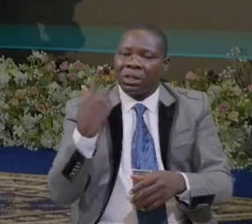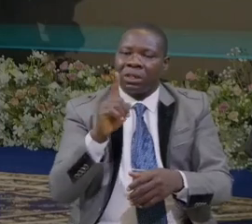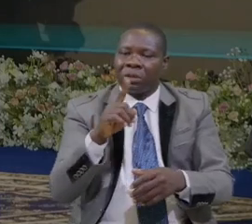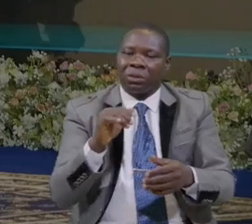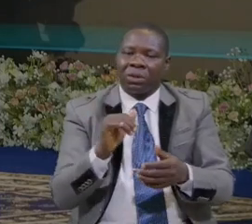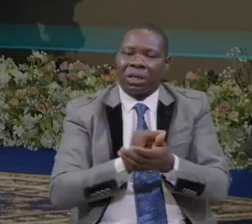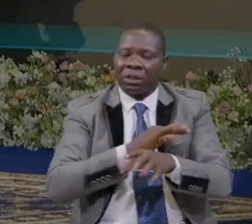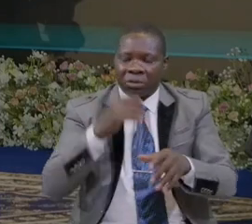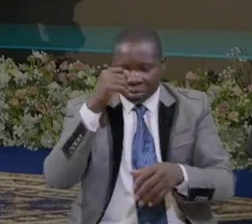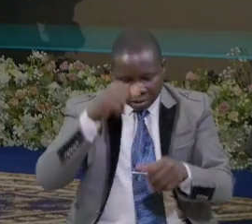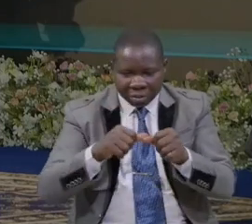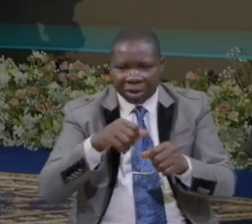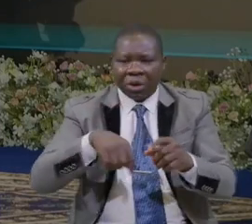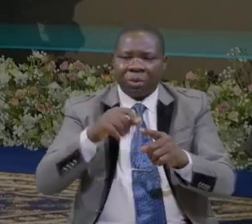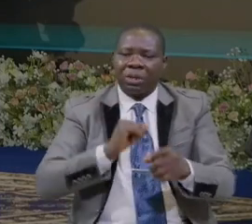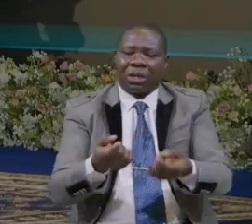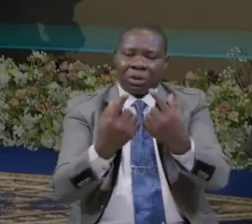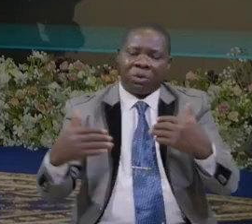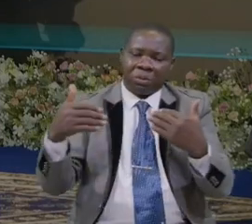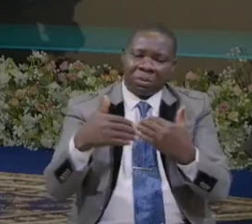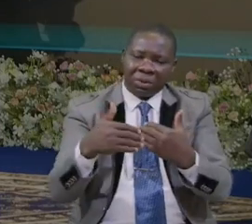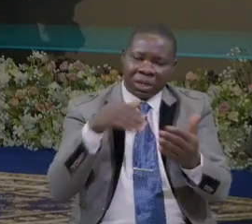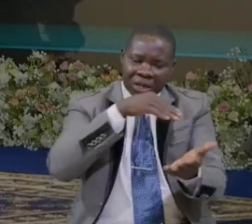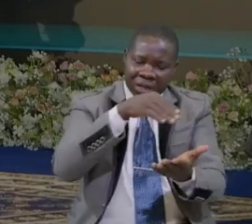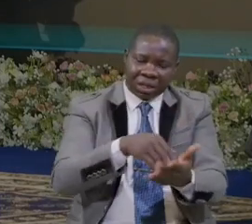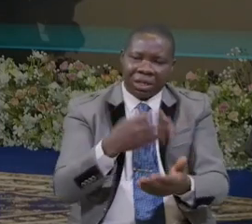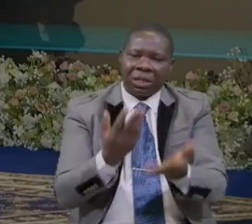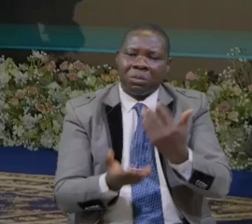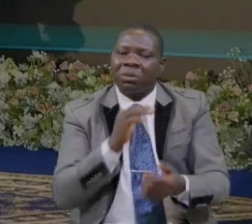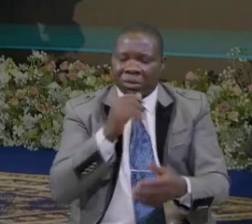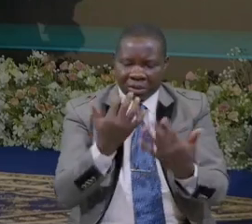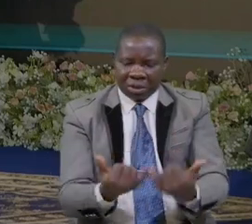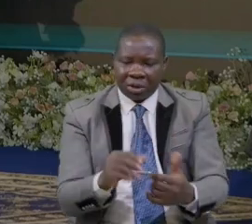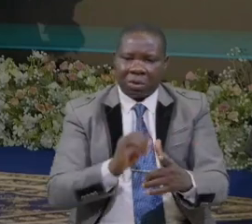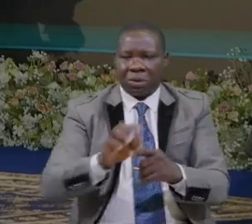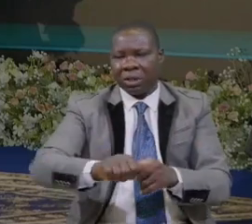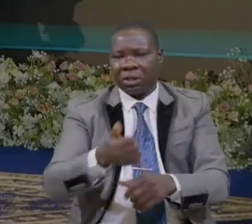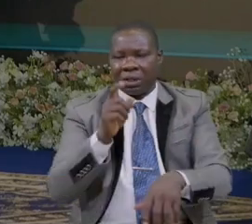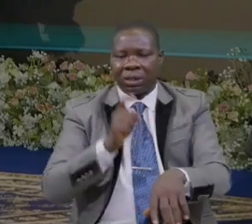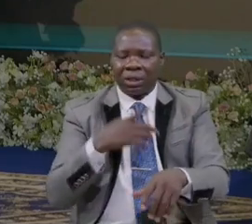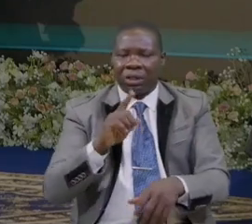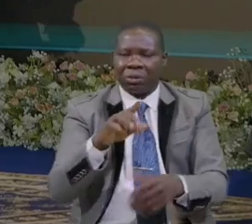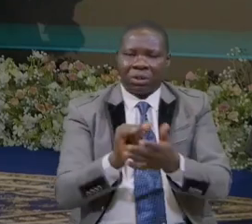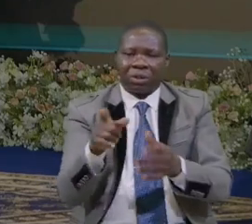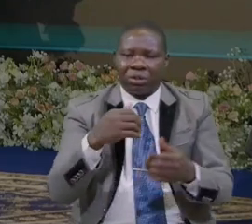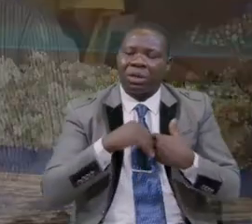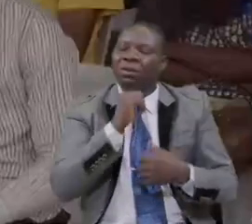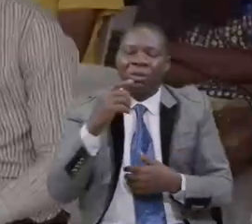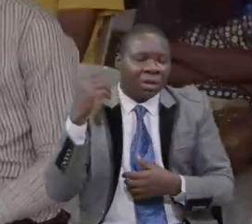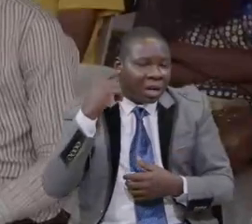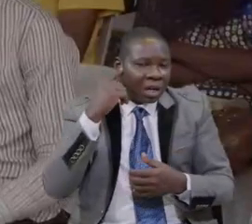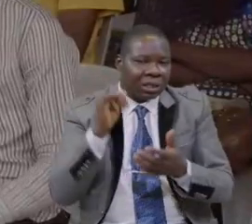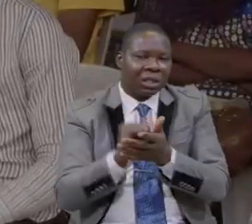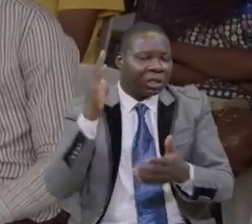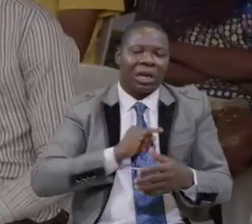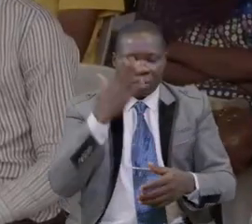Peut-être une autre fois. Celle que tu n'as pas encore entendue. Mais je sais. Celles qui vont t'amener au ciel, tu vas les entendre